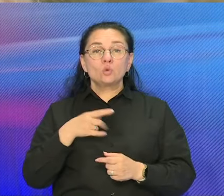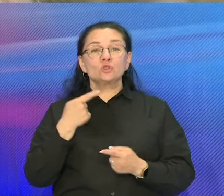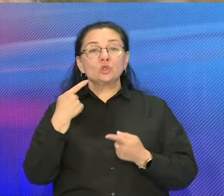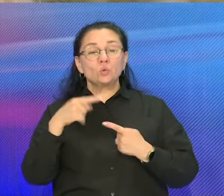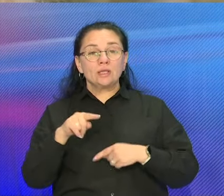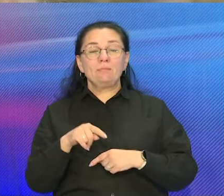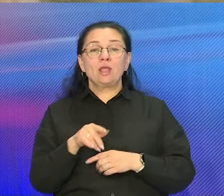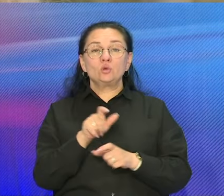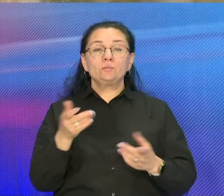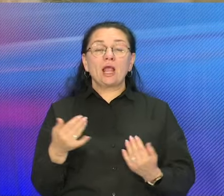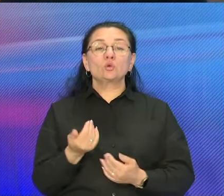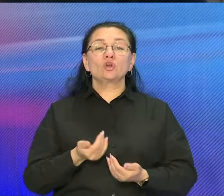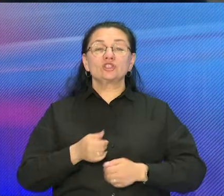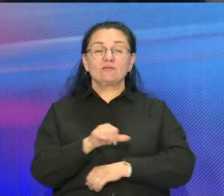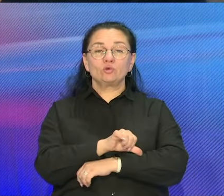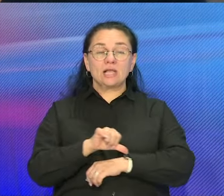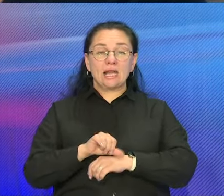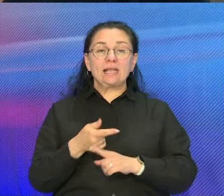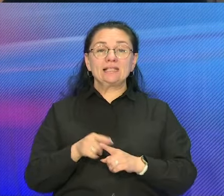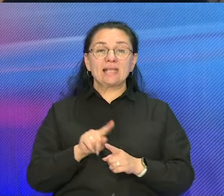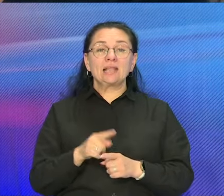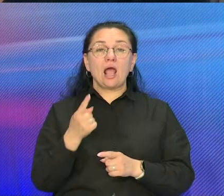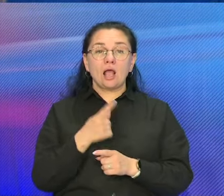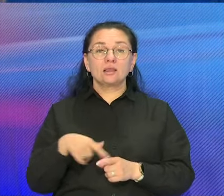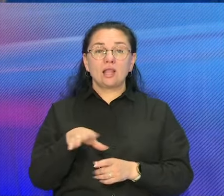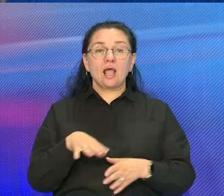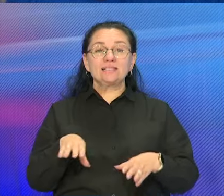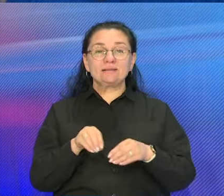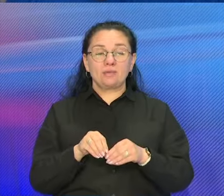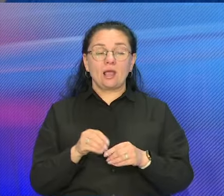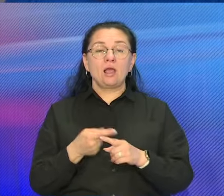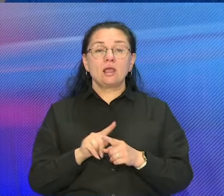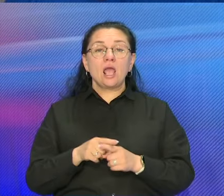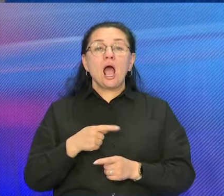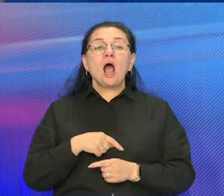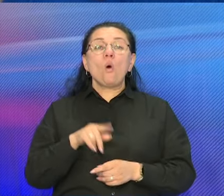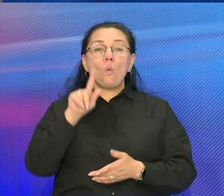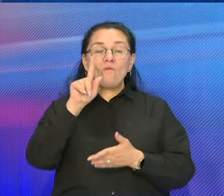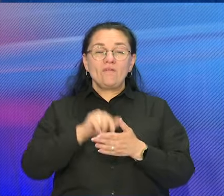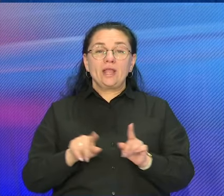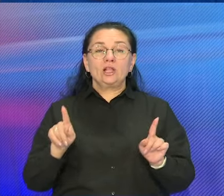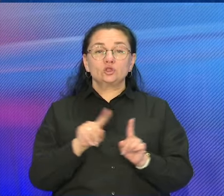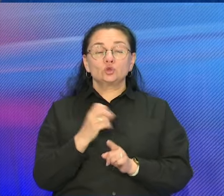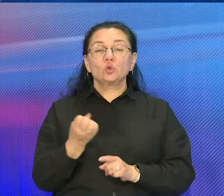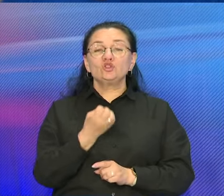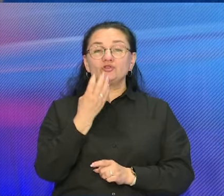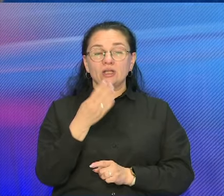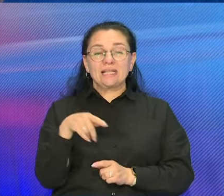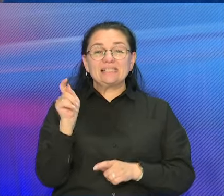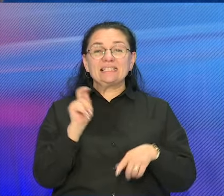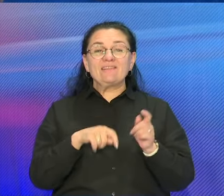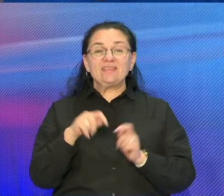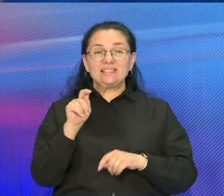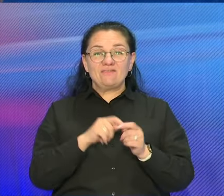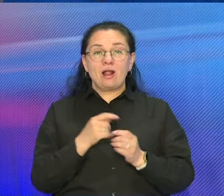НЕМАХ ЧЫМА РАЗАРВАЦТЬ ТАМУ, ЧТО ГЭТА АДНА ДРУЖНАЯ СЯМЬЯ Я ГЛОБАКО УВЕРЕН, ЧТО ЧЕТЫРНАСТЫЙ РЕСПУБЛІКАНСКИЙ